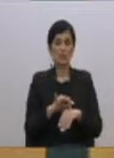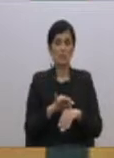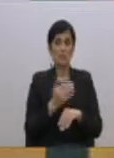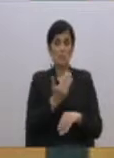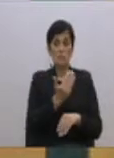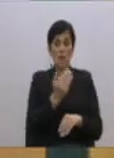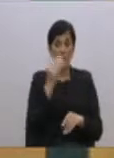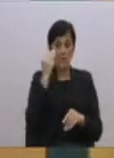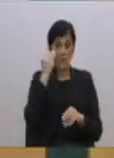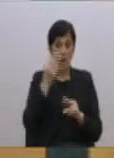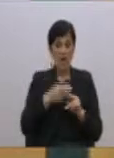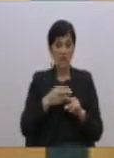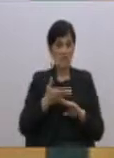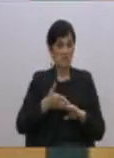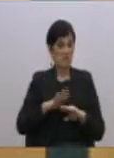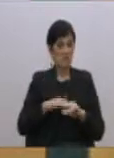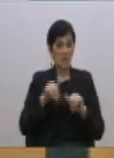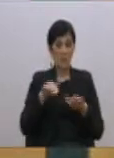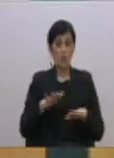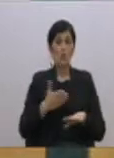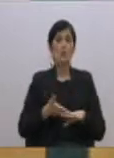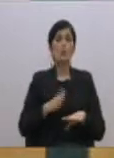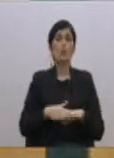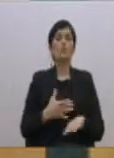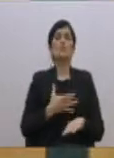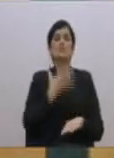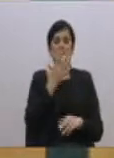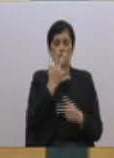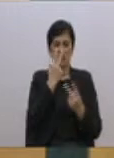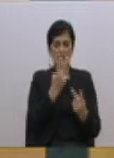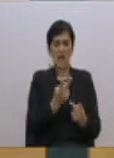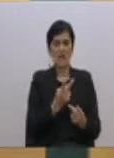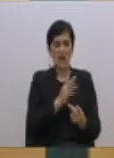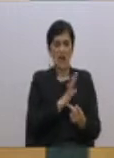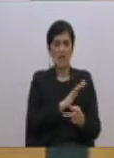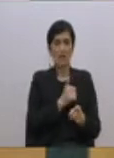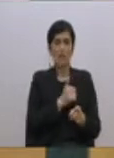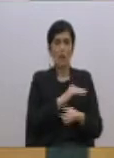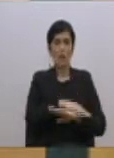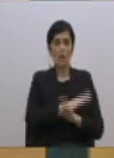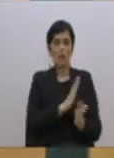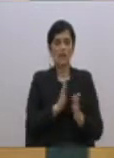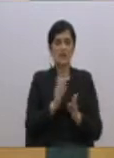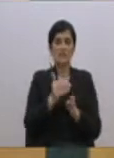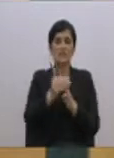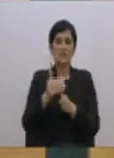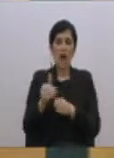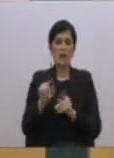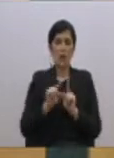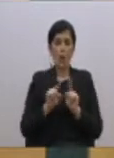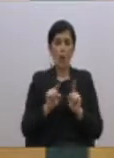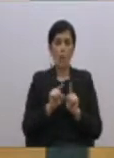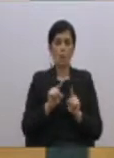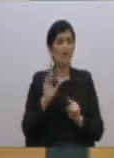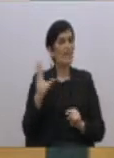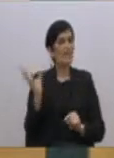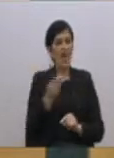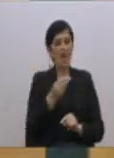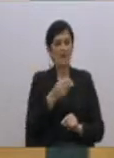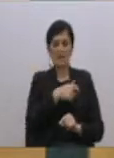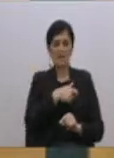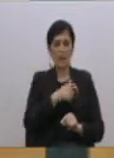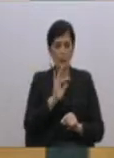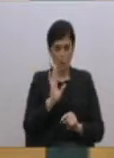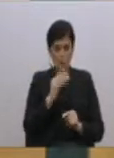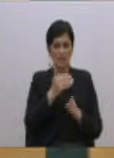Pentru mine, cine trebuie să-i comzime gata să o telebă, un zimis s-a nahavi, i-a strogor, i-a ceo de salke, i-a opozițional deputat. Lara. Da, un